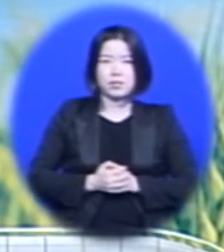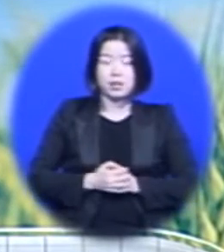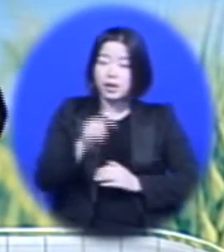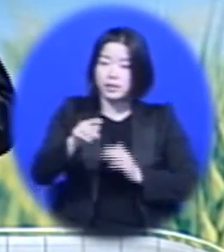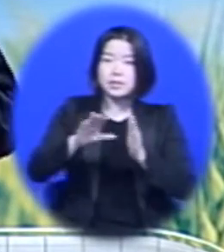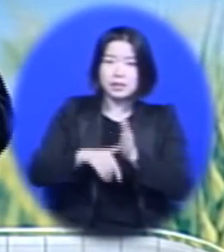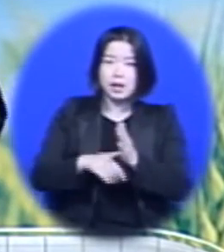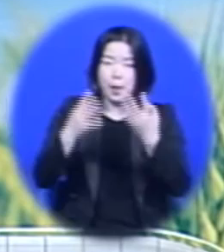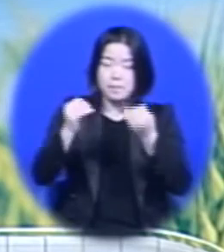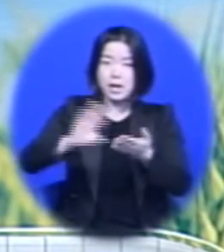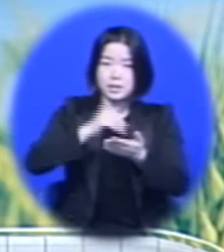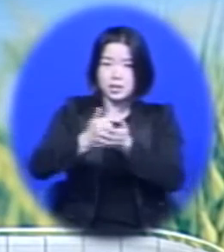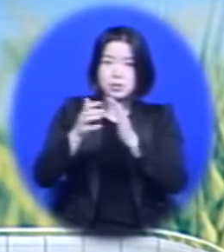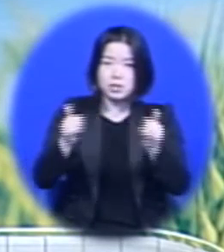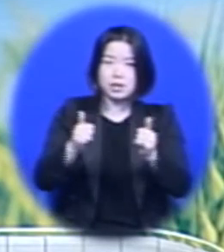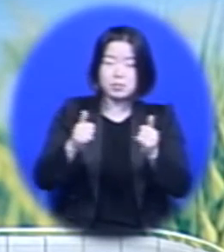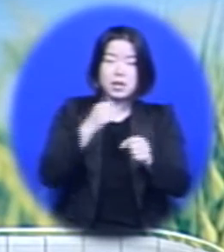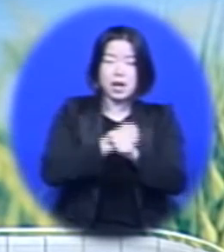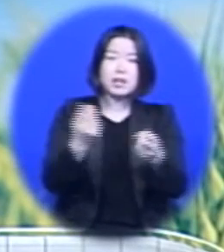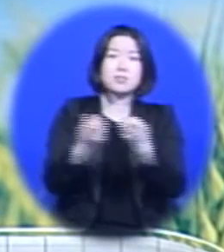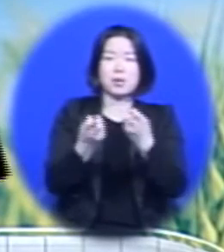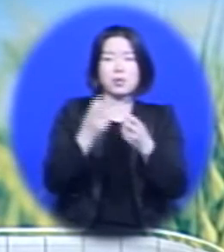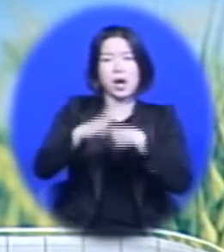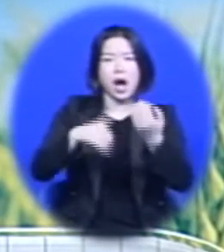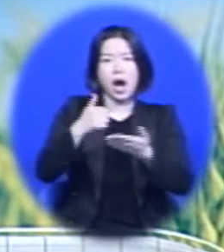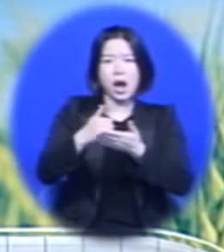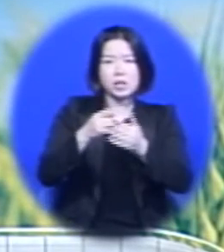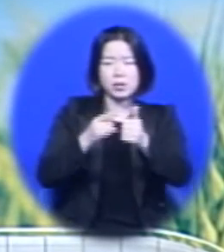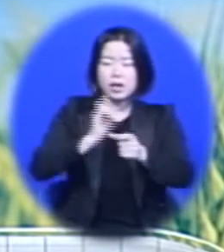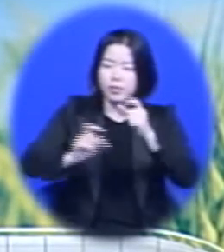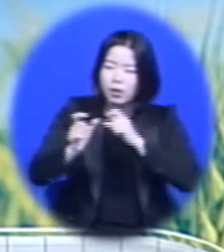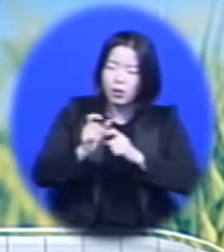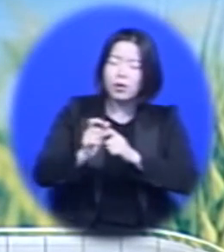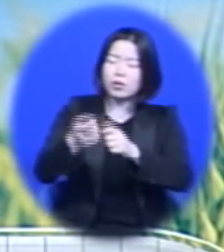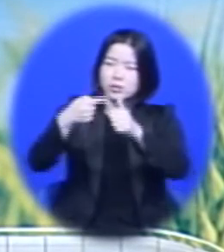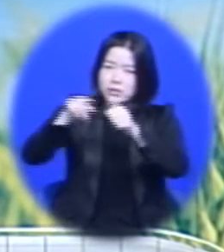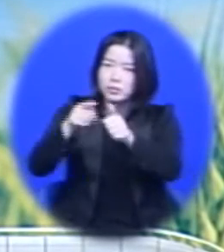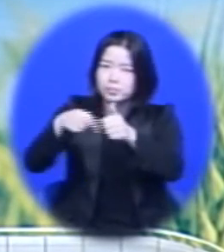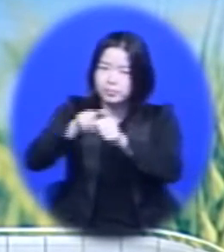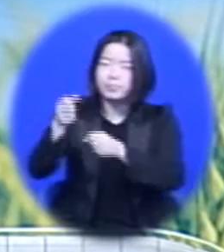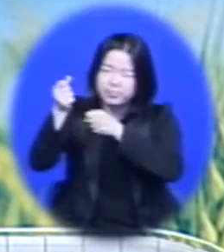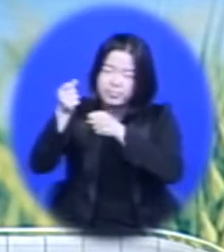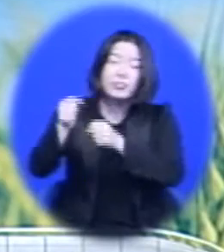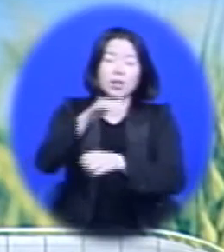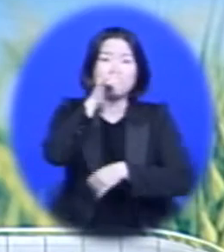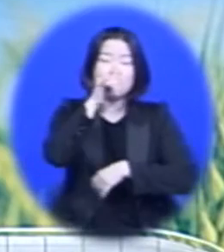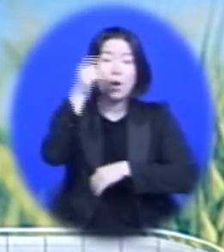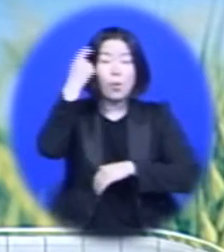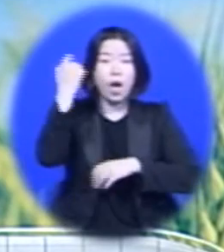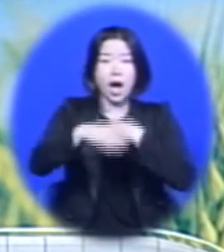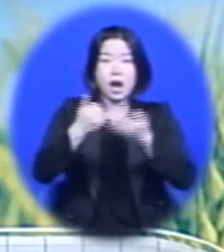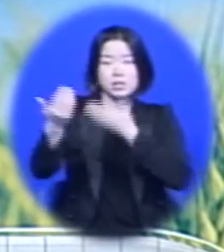그때 많은 그리스도인들이 하는 방법은 하나님에게 더 매달리는 것입니다. 왜? 하나님이 주시는